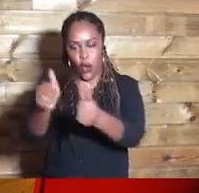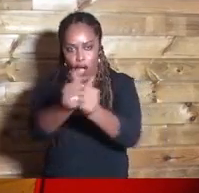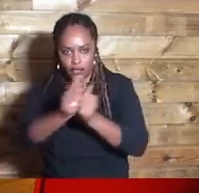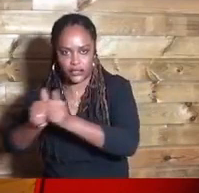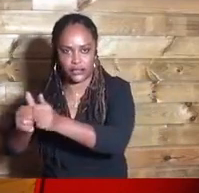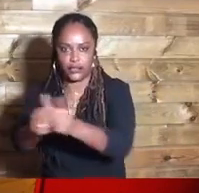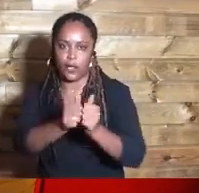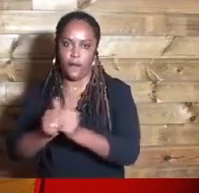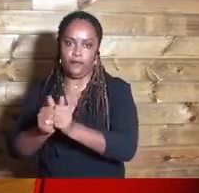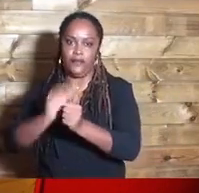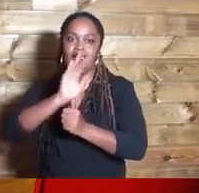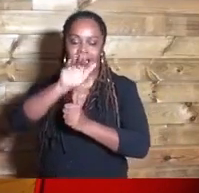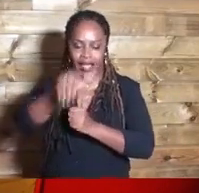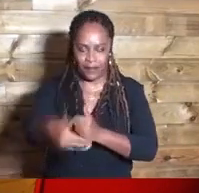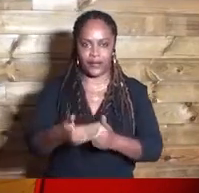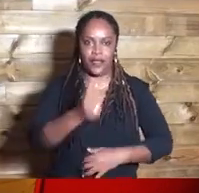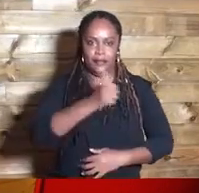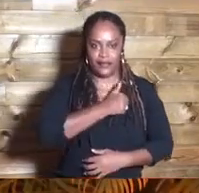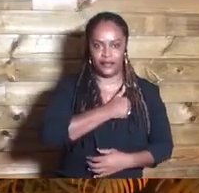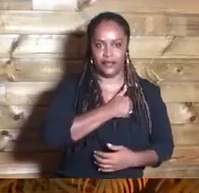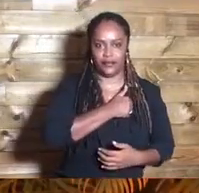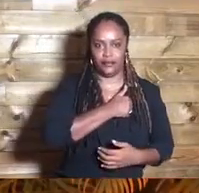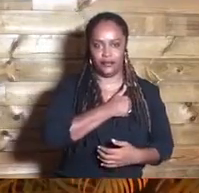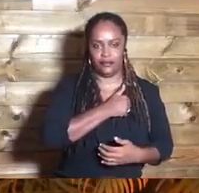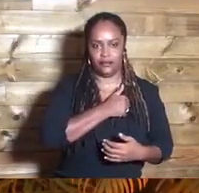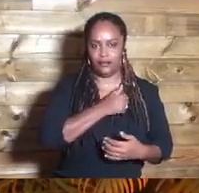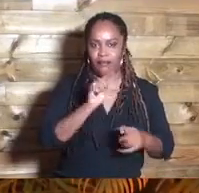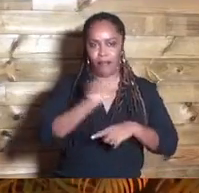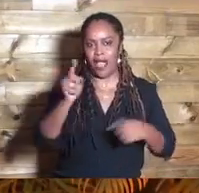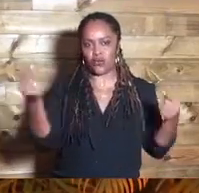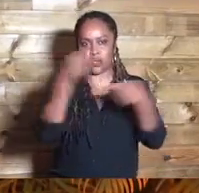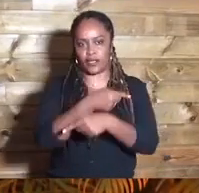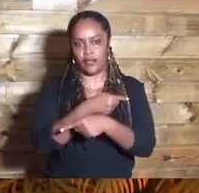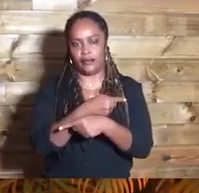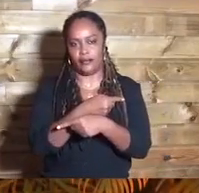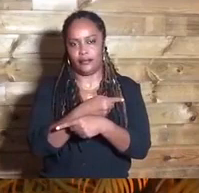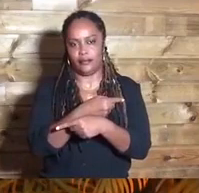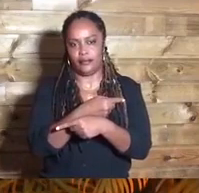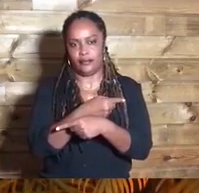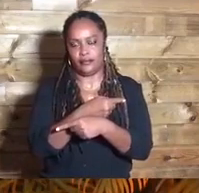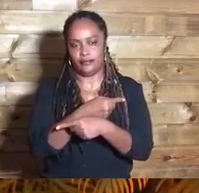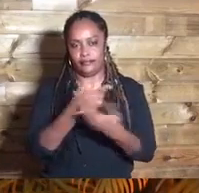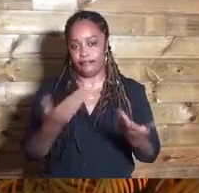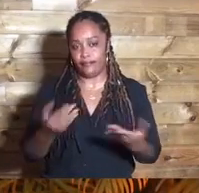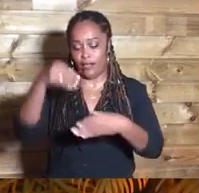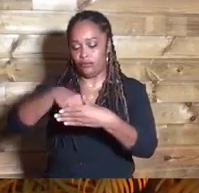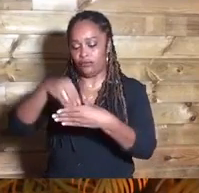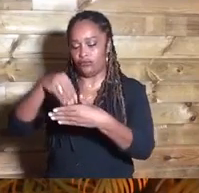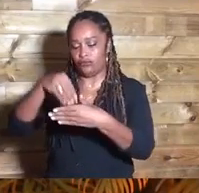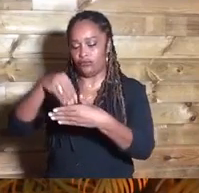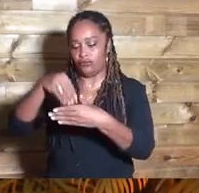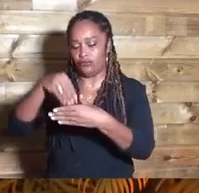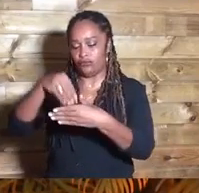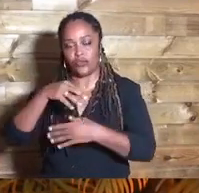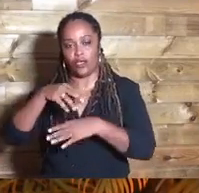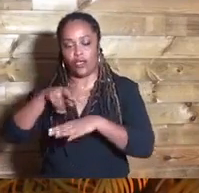comme ça nous travaillons pendant l'élection et c'est comme ça nous travaillons en disant la région. L'esprit qu'on voit,